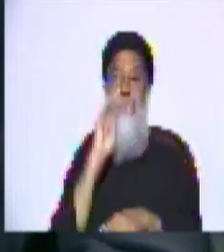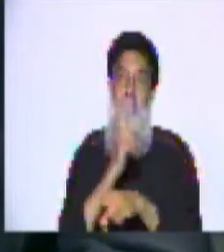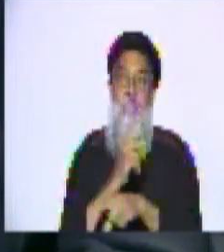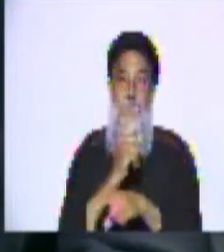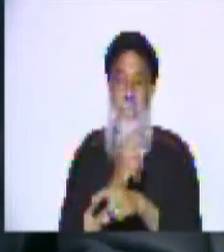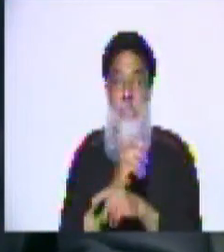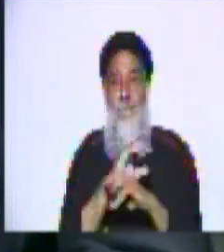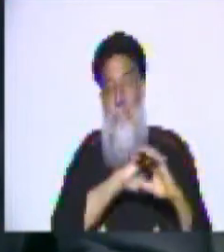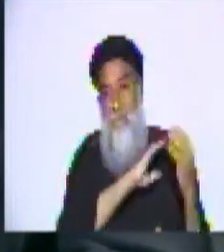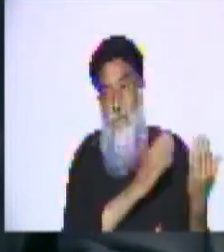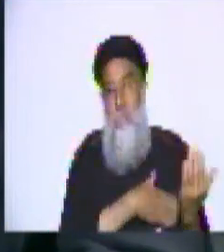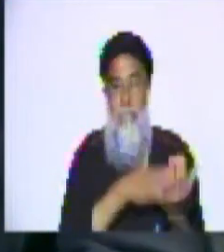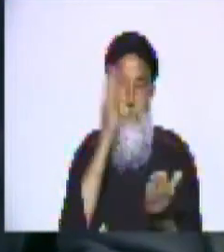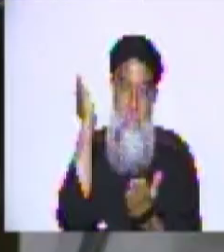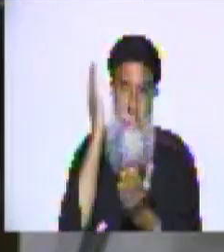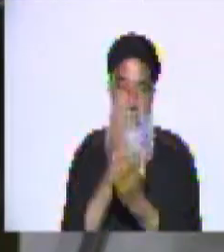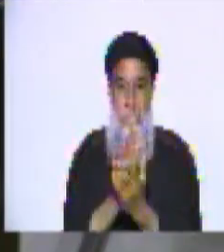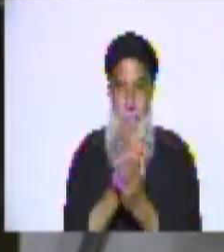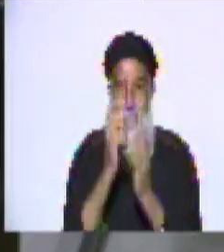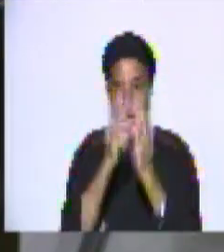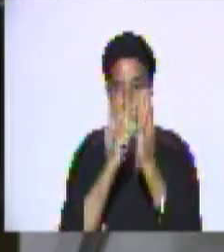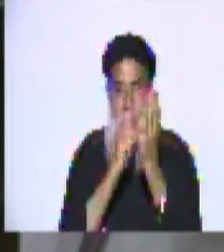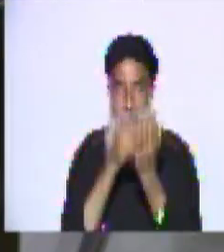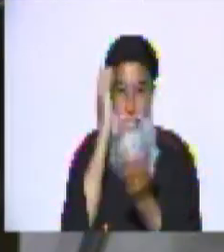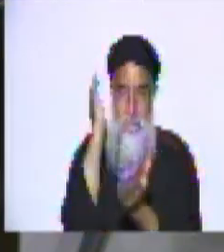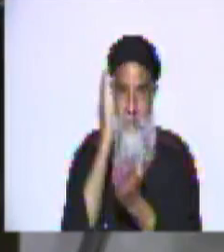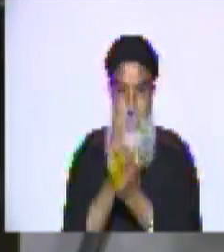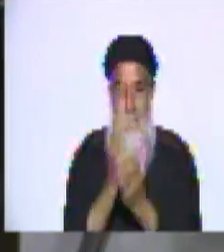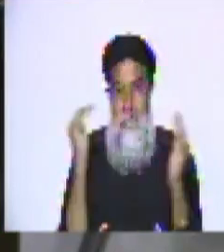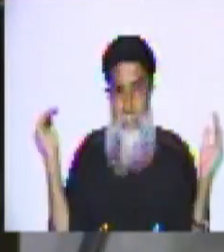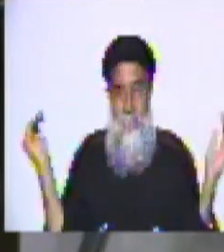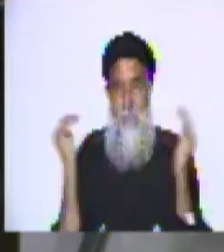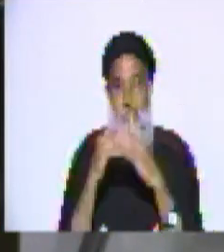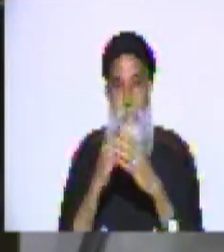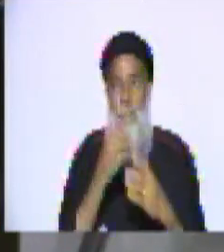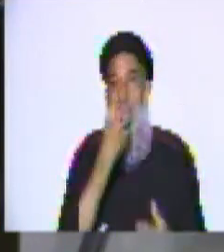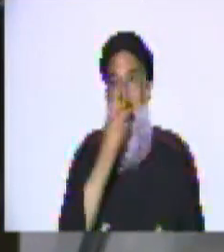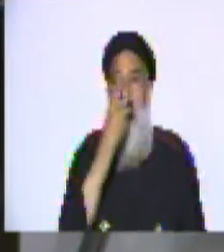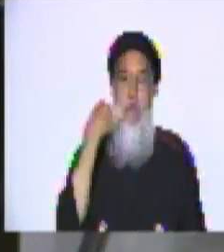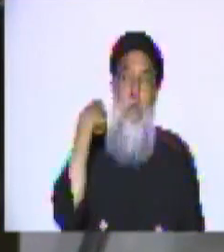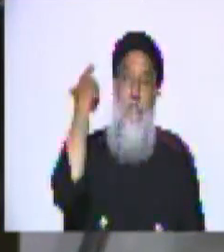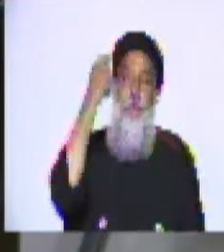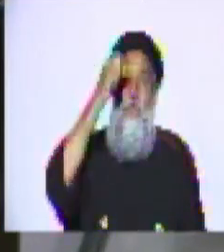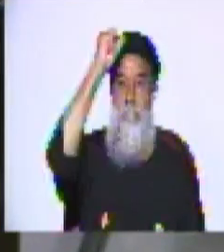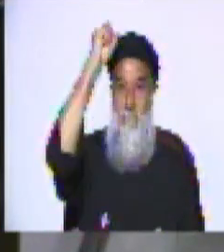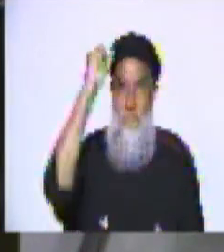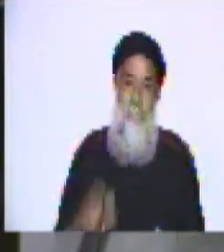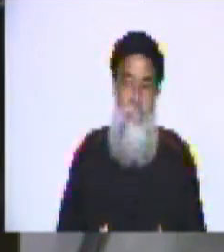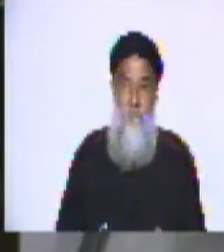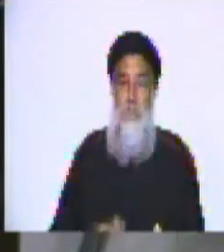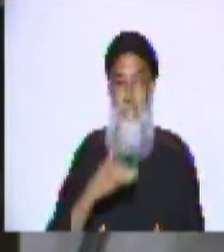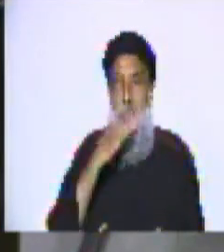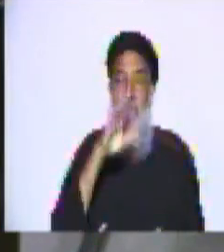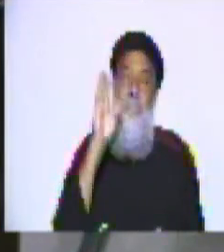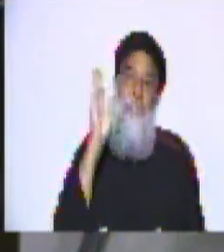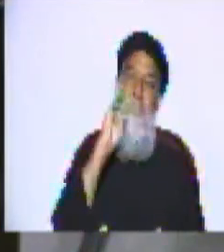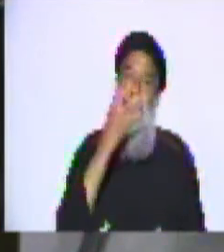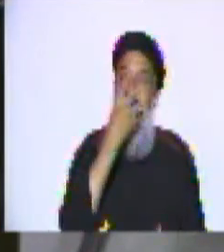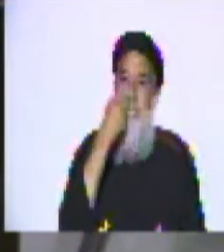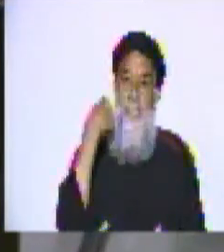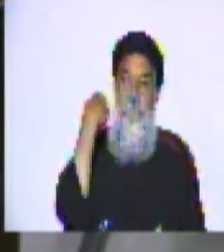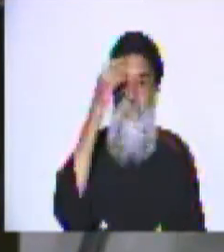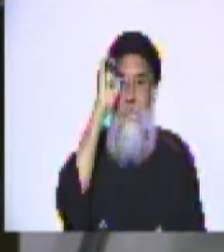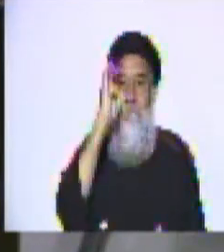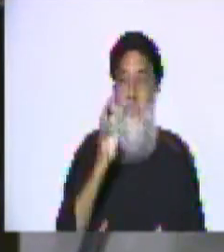تبقى عن شيء عقيدي؟ لو لازم الامر، يعني يوم عيد حلول الروح القدس لازم نتكلم عن حلول الروح